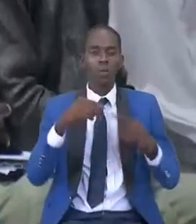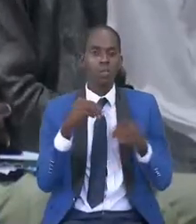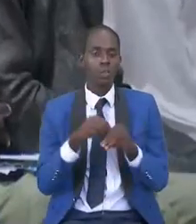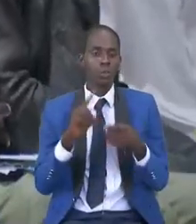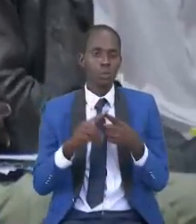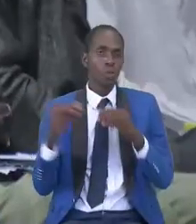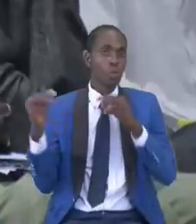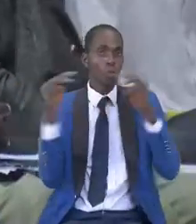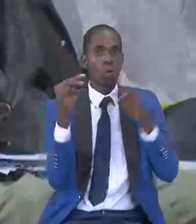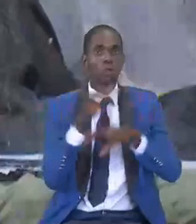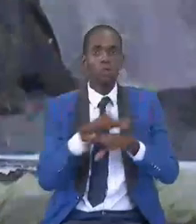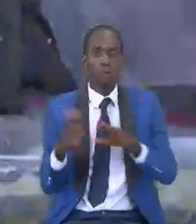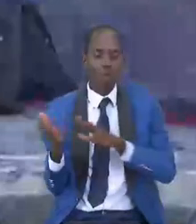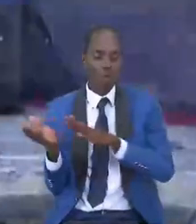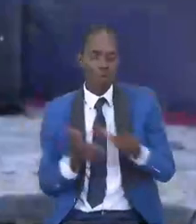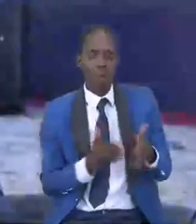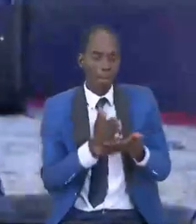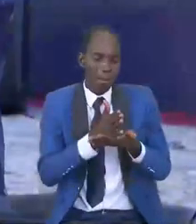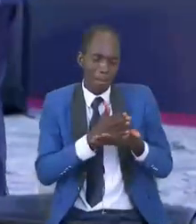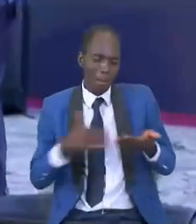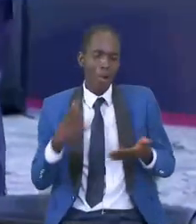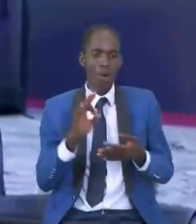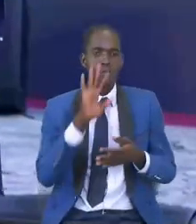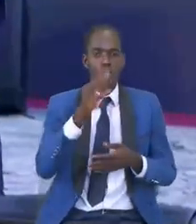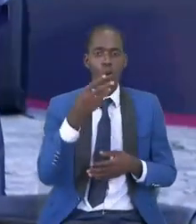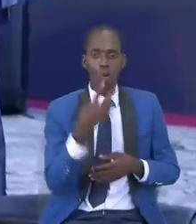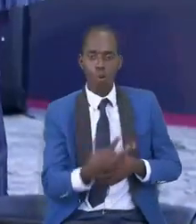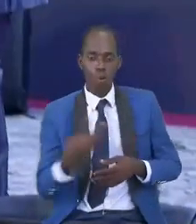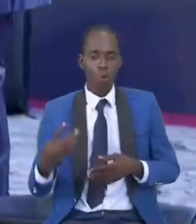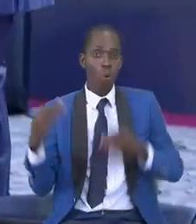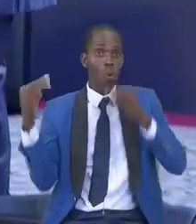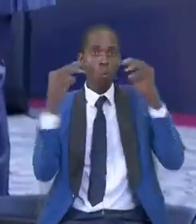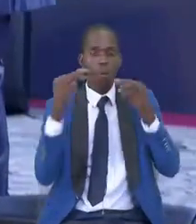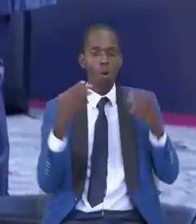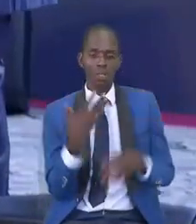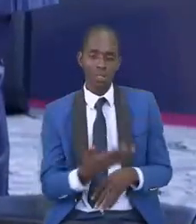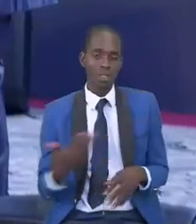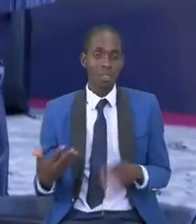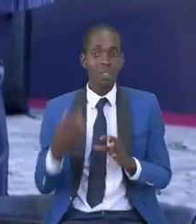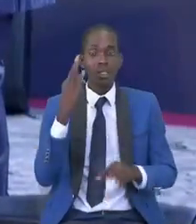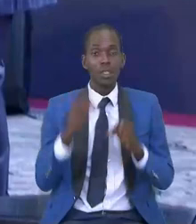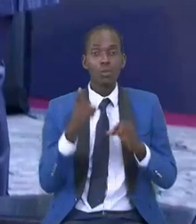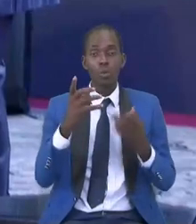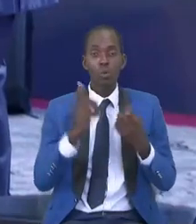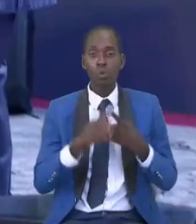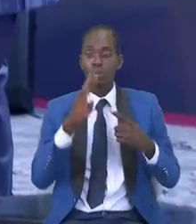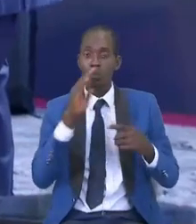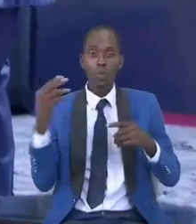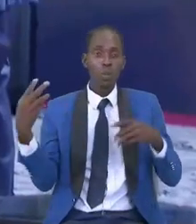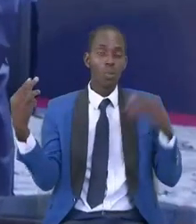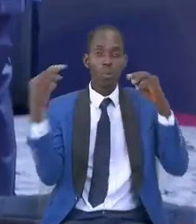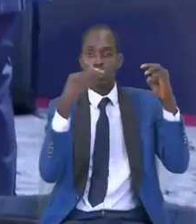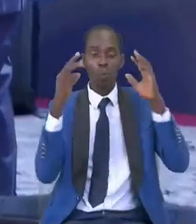Quand tu vas au champ de bataille, ne laisse pas les armes derrière. Quand tu vas, si tu veux être un